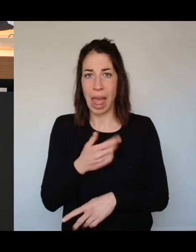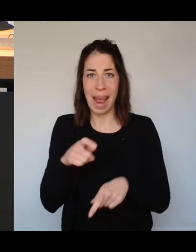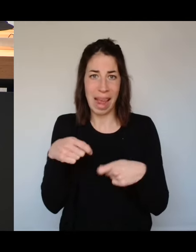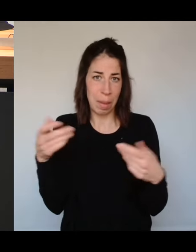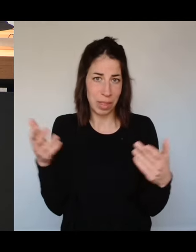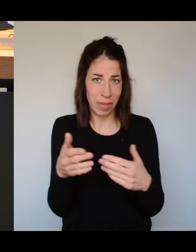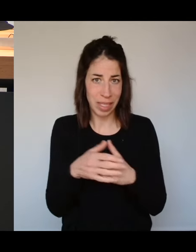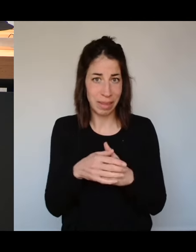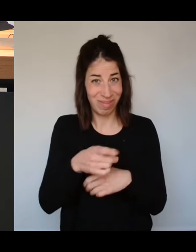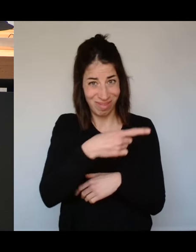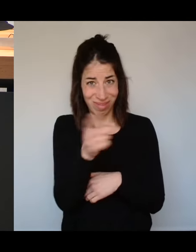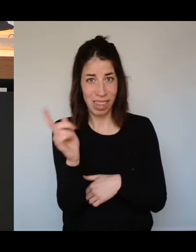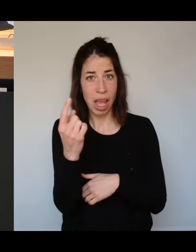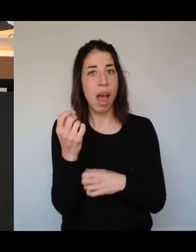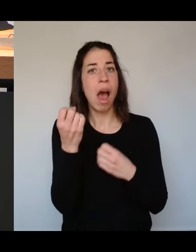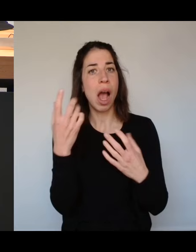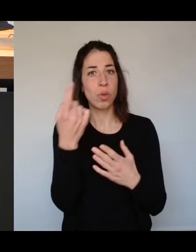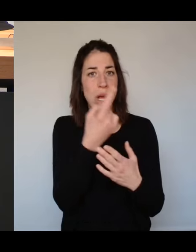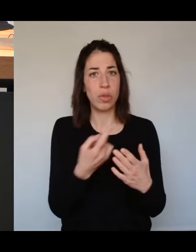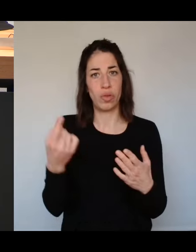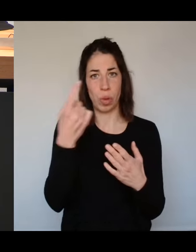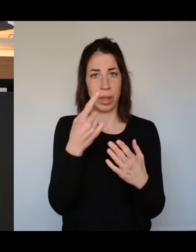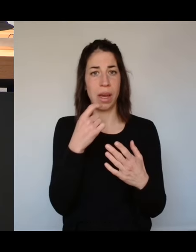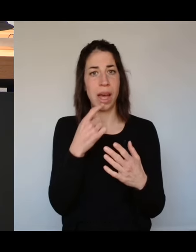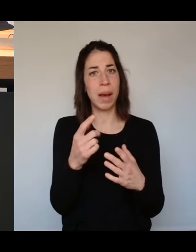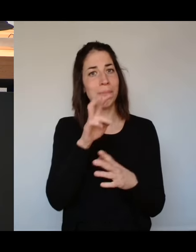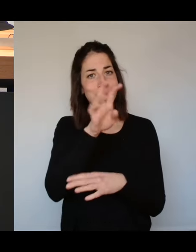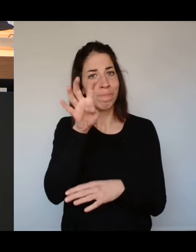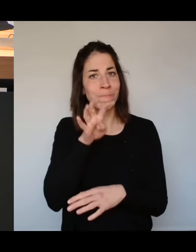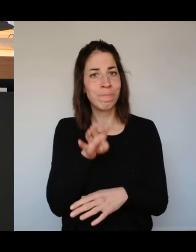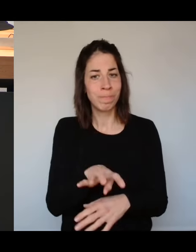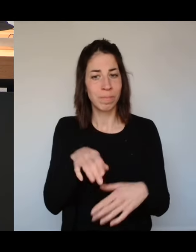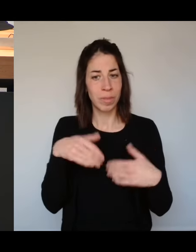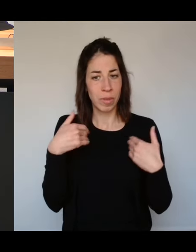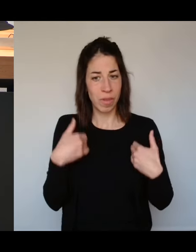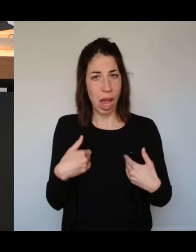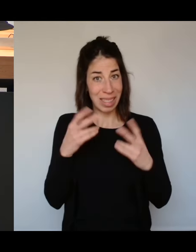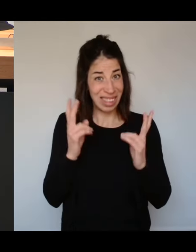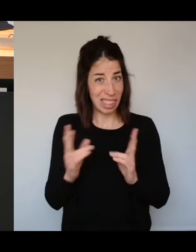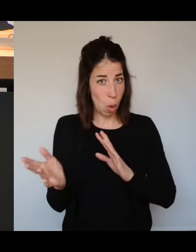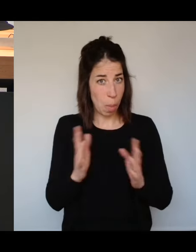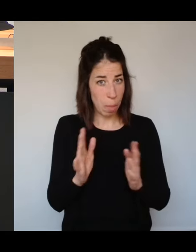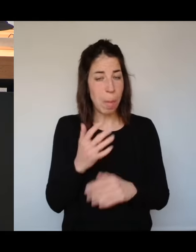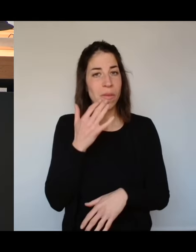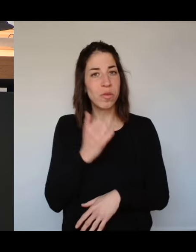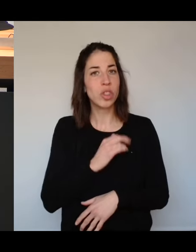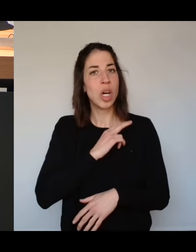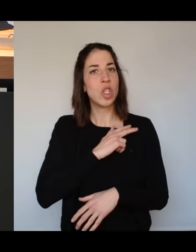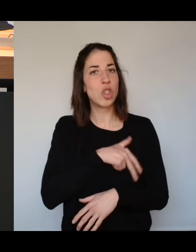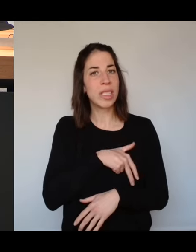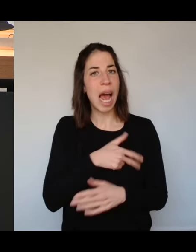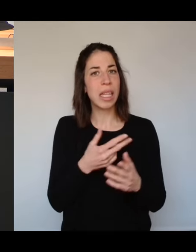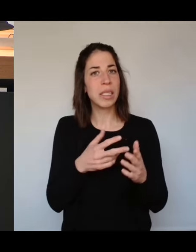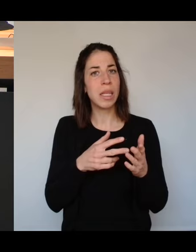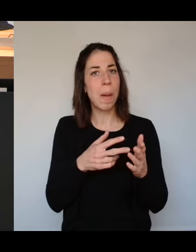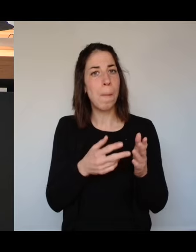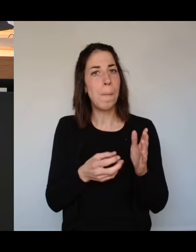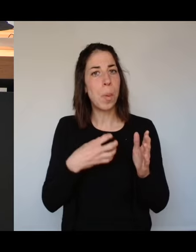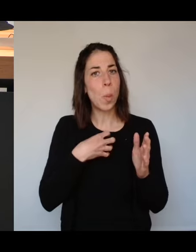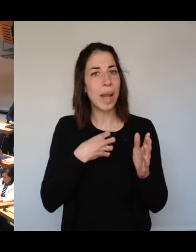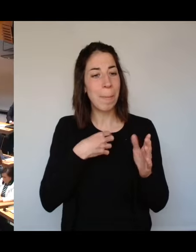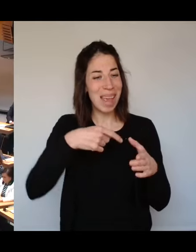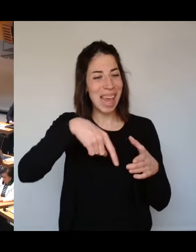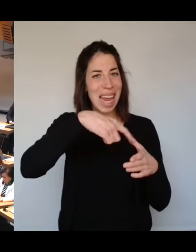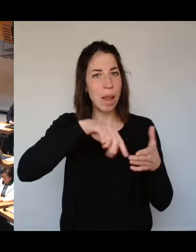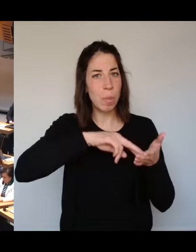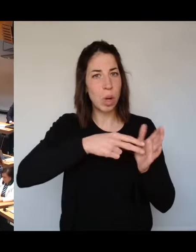Das bedeutet, es wird versucht, ein soziales Problem innenpolitisch zu lösen. Und das ist, glaube ich, die falsche Antwort.